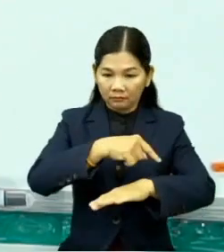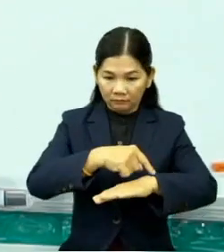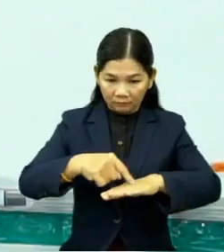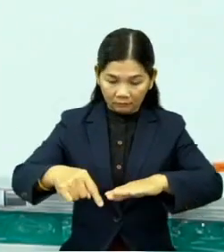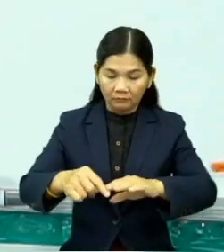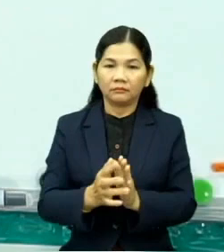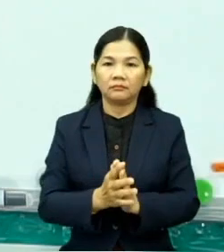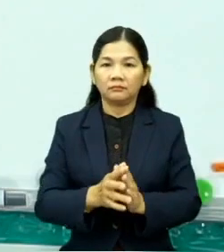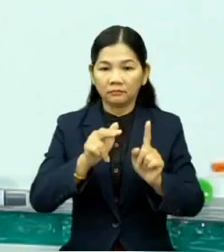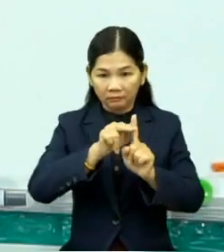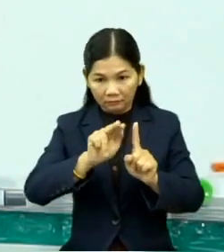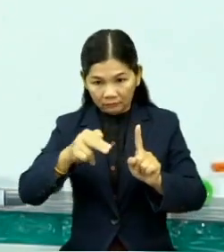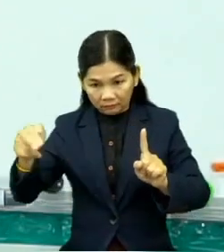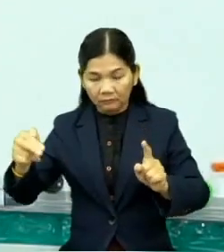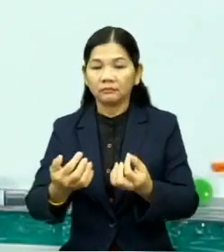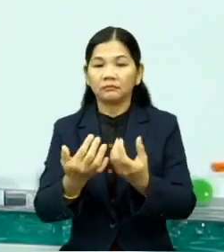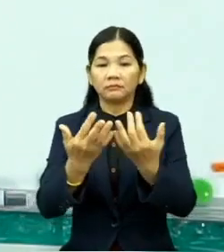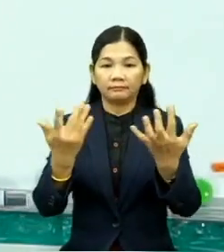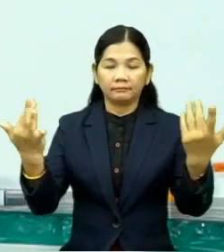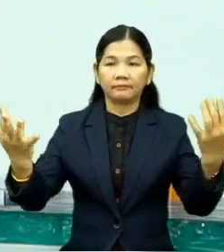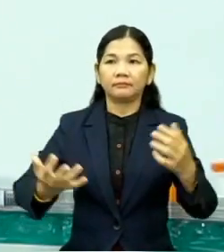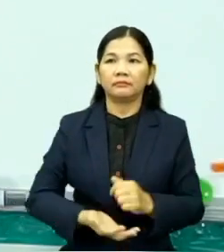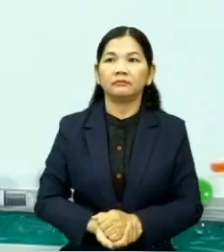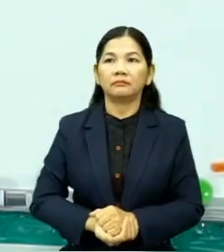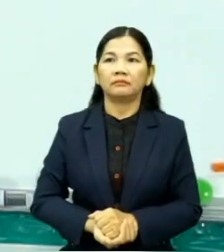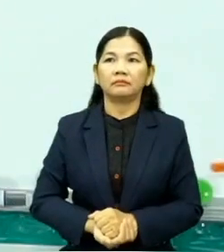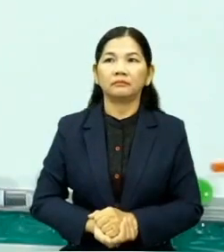ទភ្លេងជាច្រើន